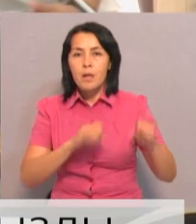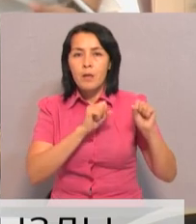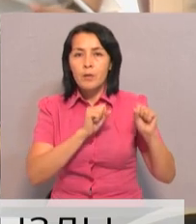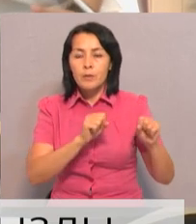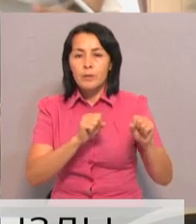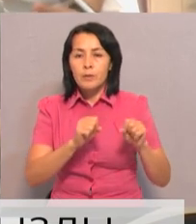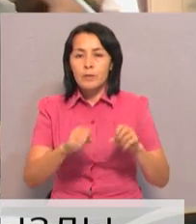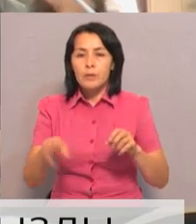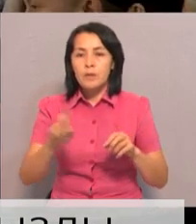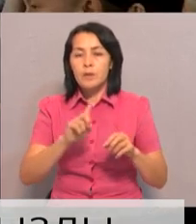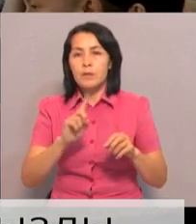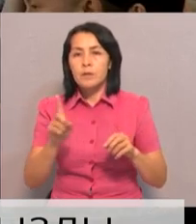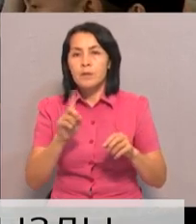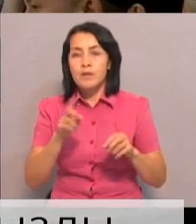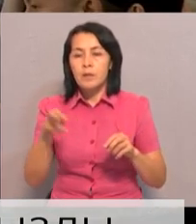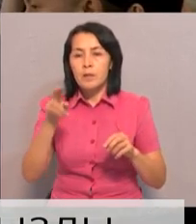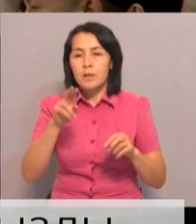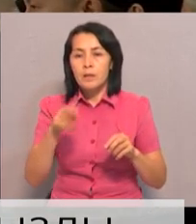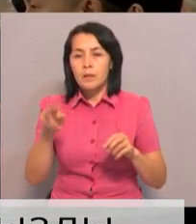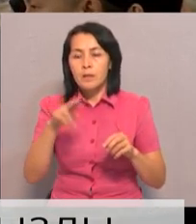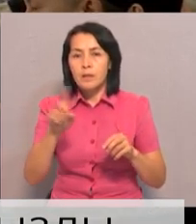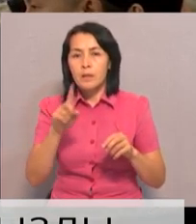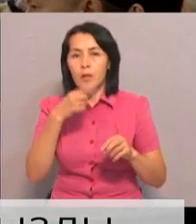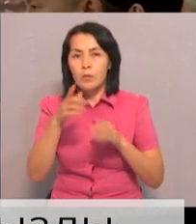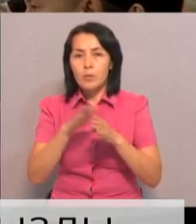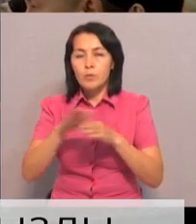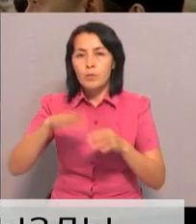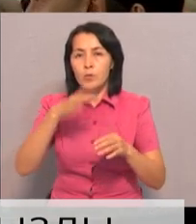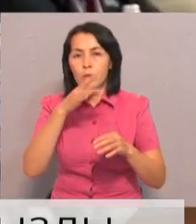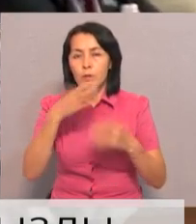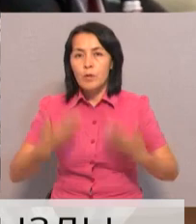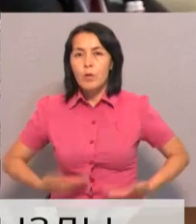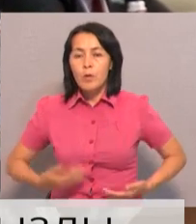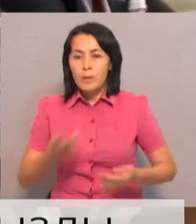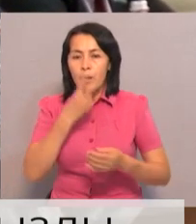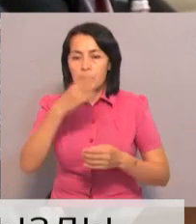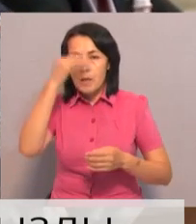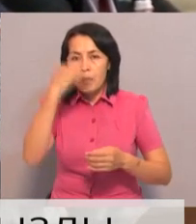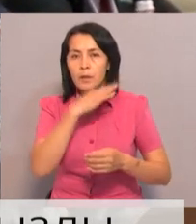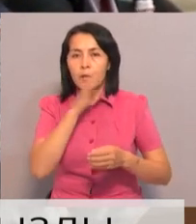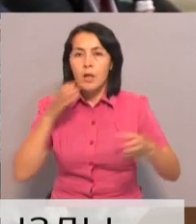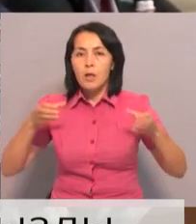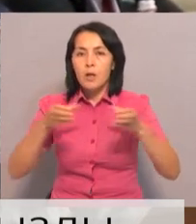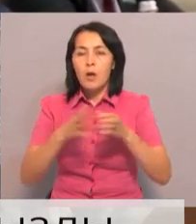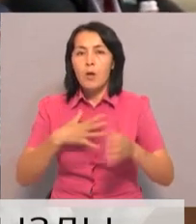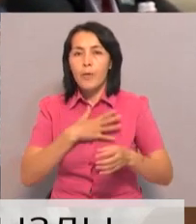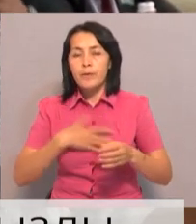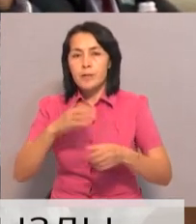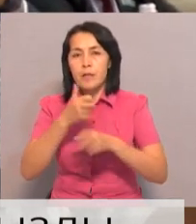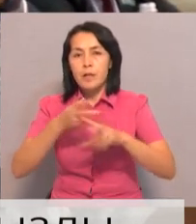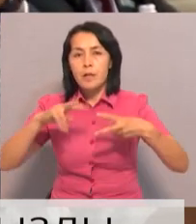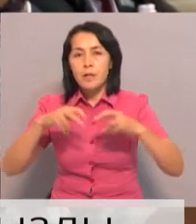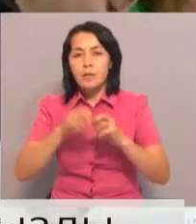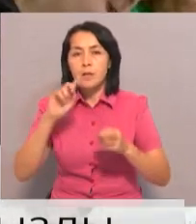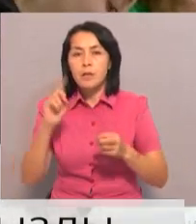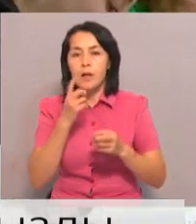жөніндегі уәкіл Динара Закиеваның айтуынша, соңғы уақытта қоғамның назарын аударып, ата-аналар қауымын толғандырған өзекті